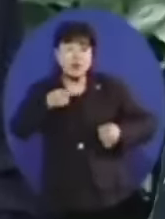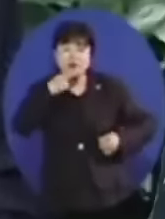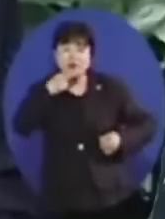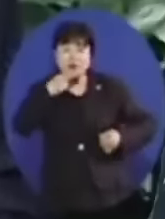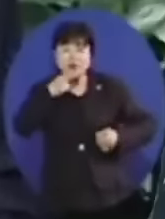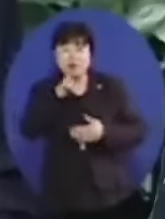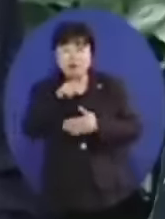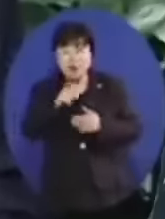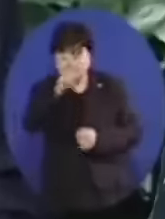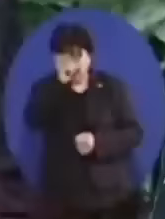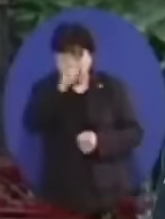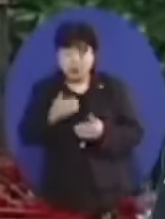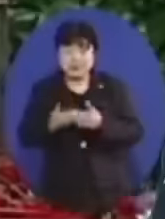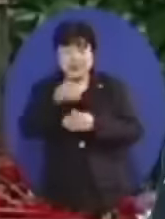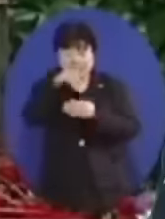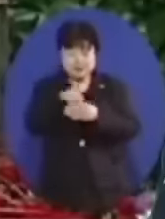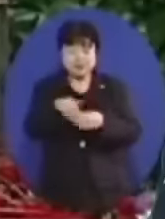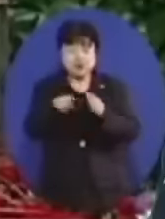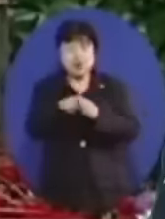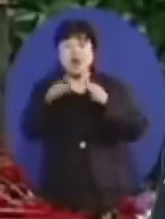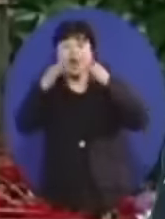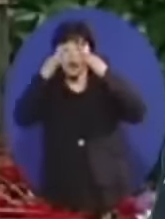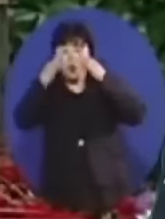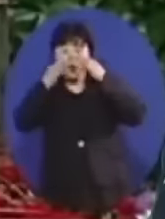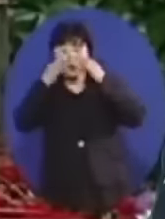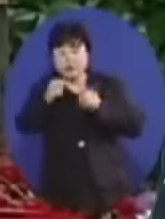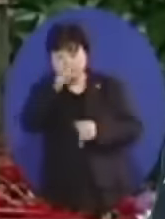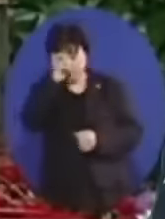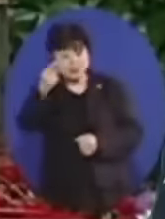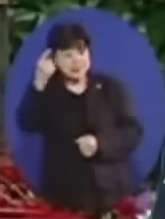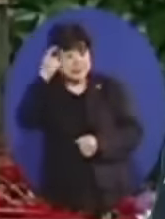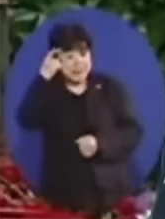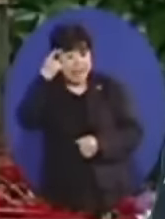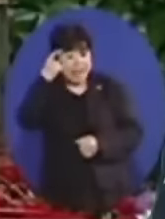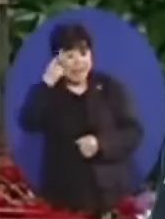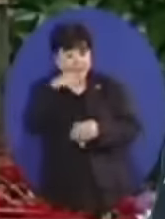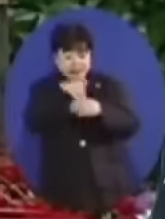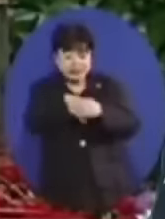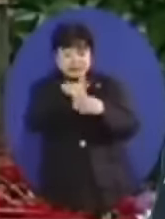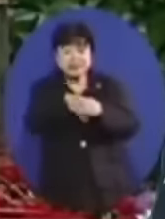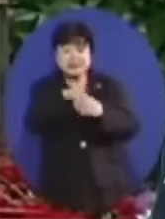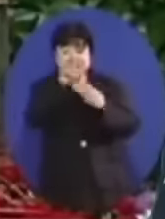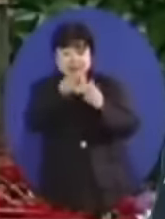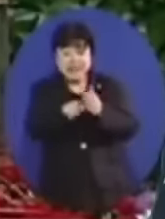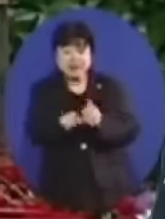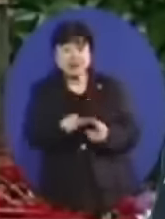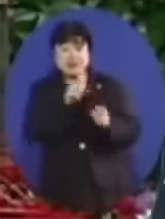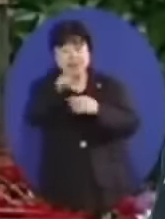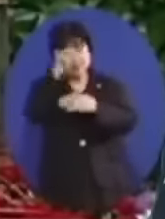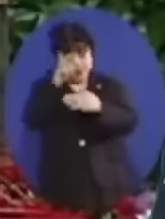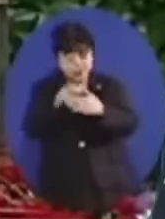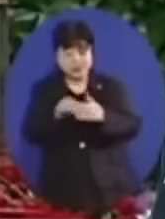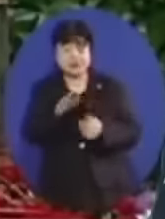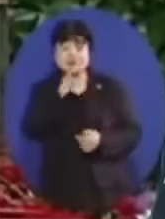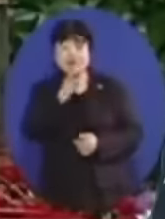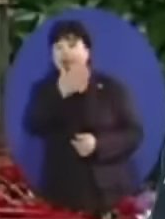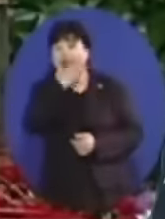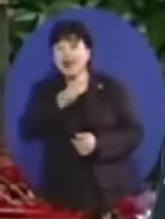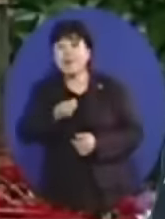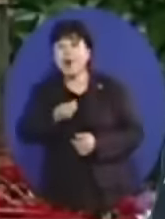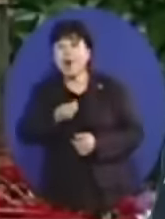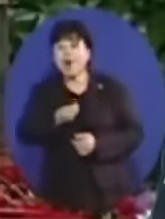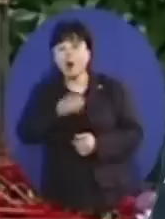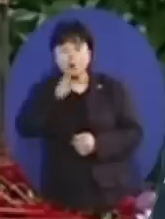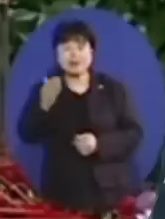마음에 좋은 생각을 심기 위해 노력해야 합니다. 좋은 생각의 씨앗을 심을 때 우리의 삶은 행복하고